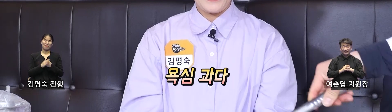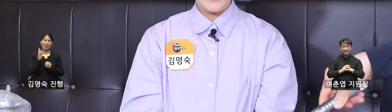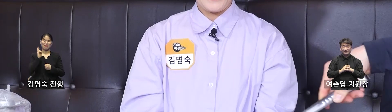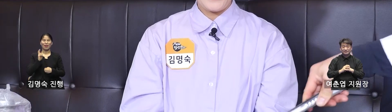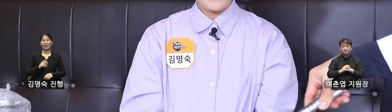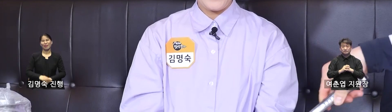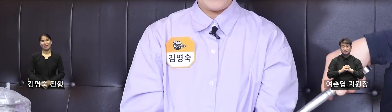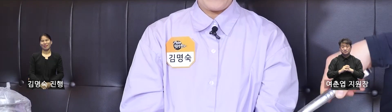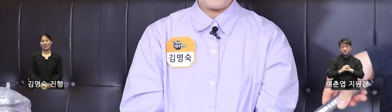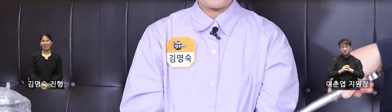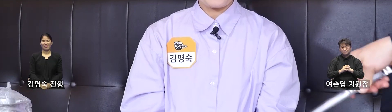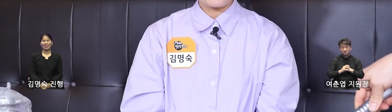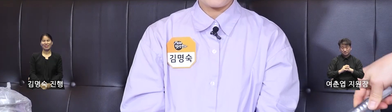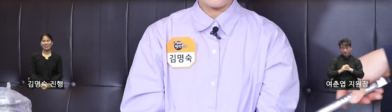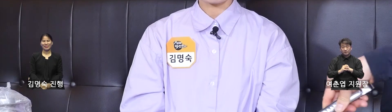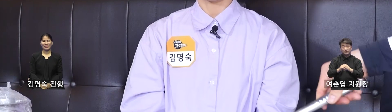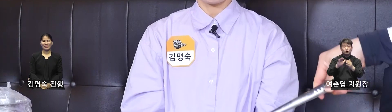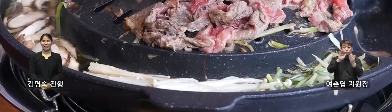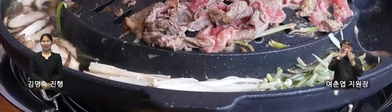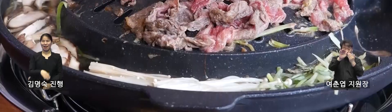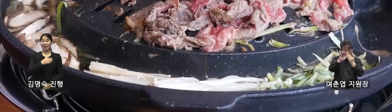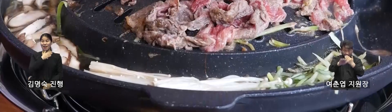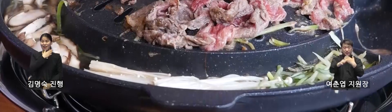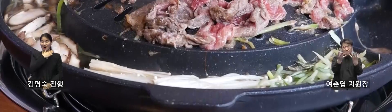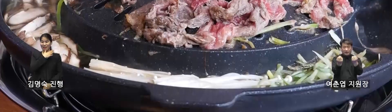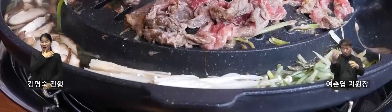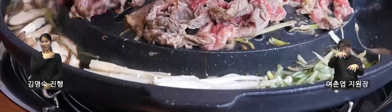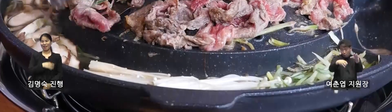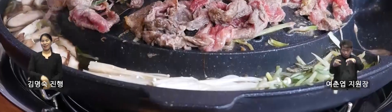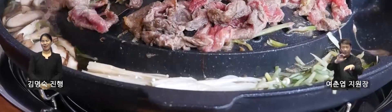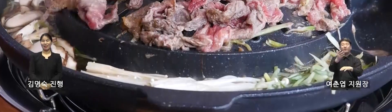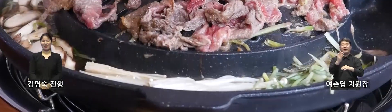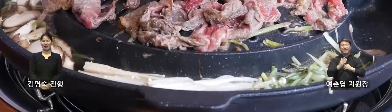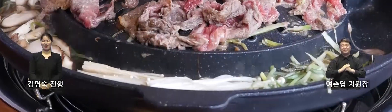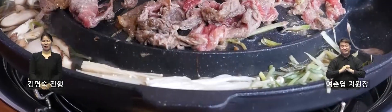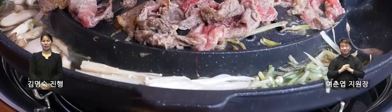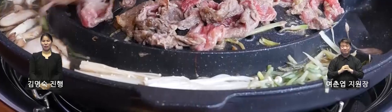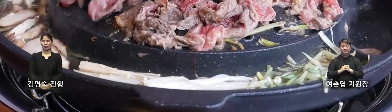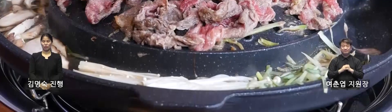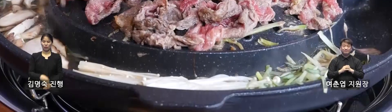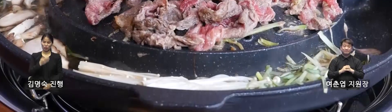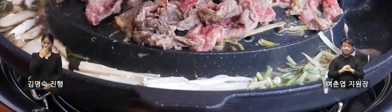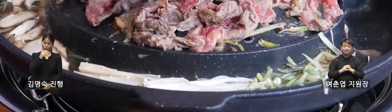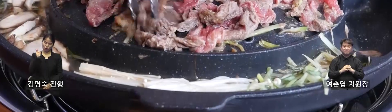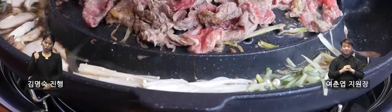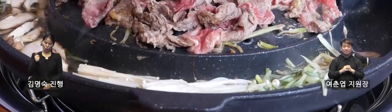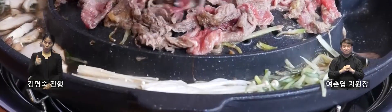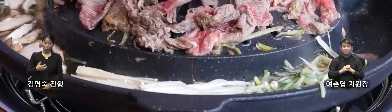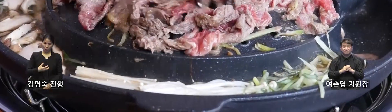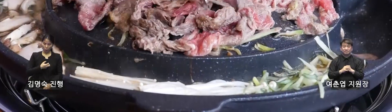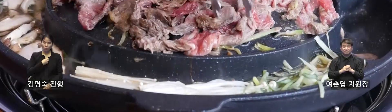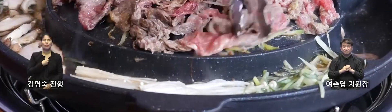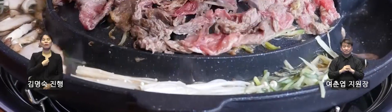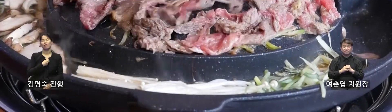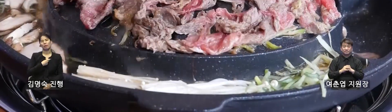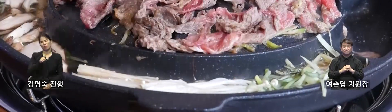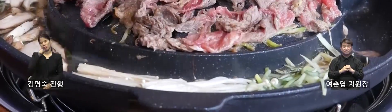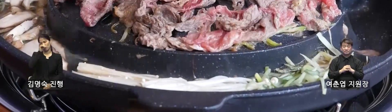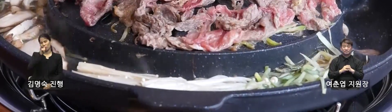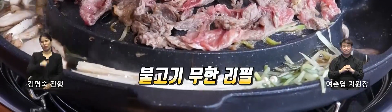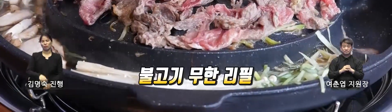오르고 나면 그다음부터는 많이 올리셔도 상관없습니다. 네. 근데 사장님 제가 깜짝 놀란 거는